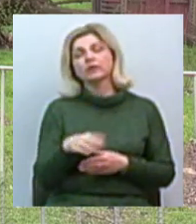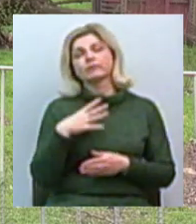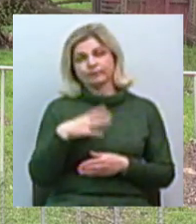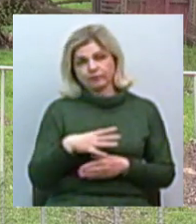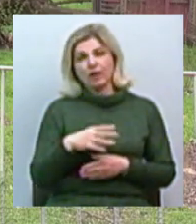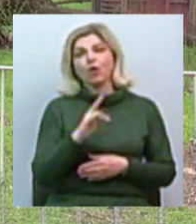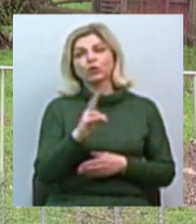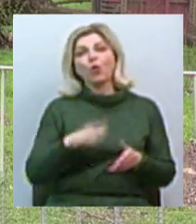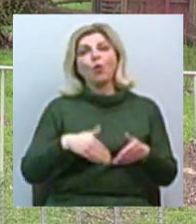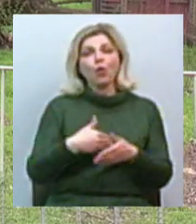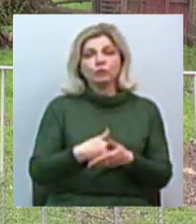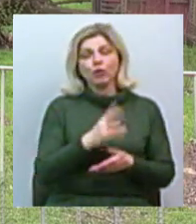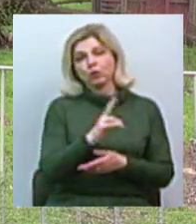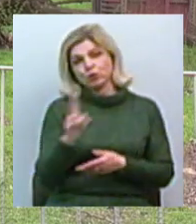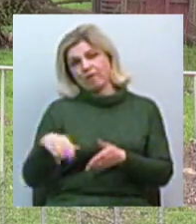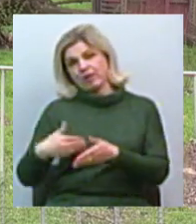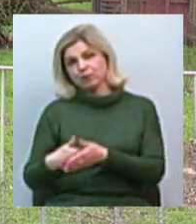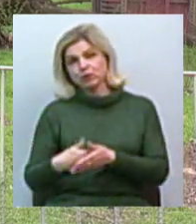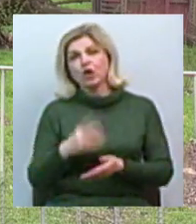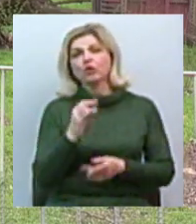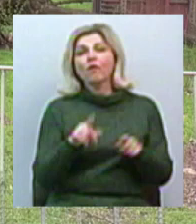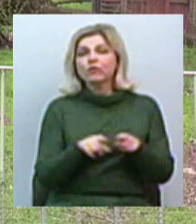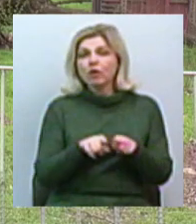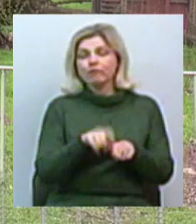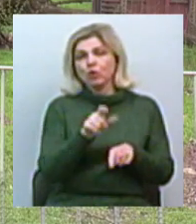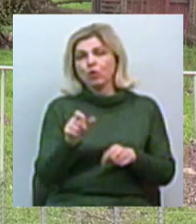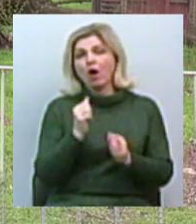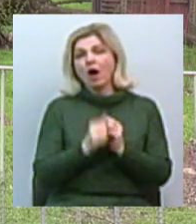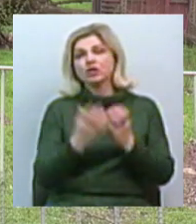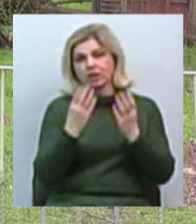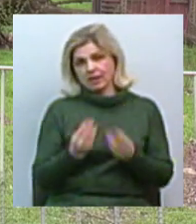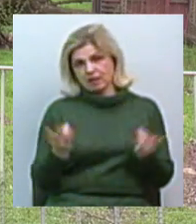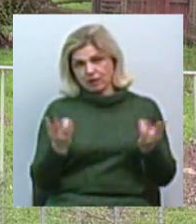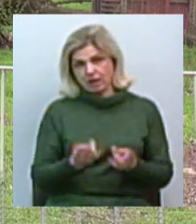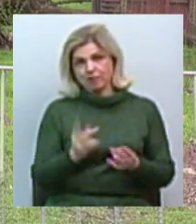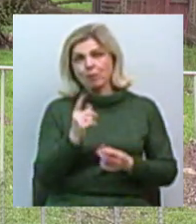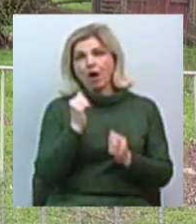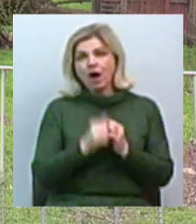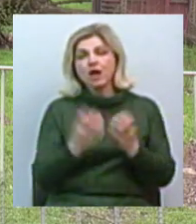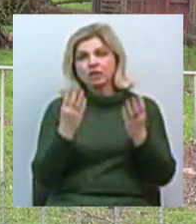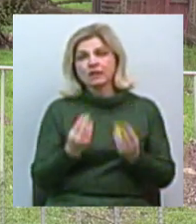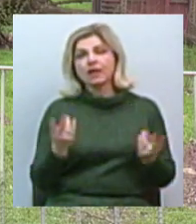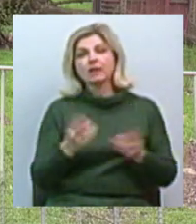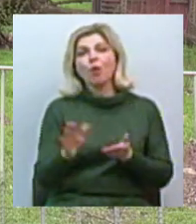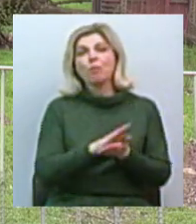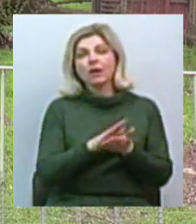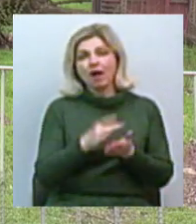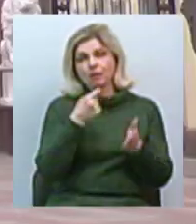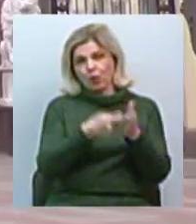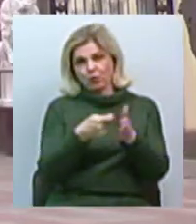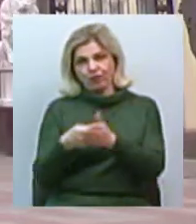час відпустки, ті у відпустці. Але все одно люди кожен день потрібні, тому що кожен день треба прибирати та